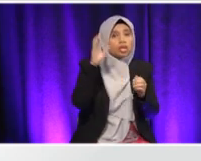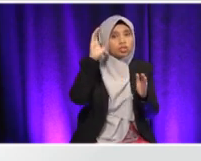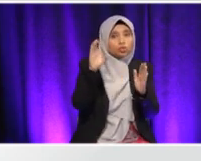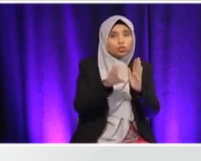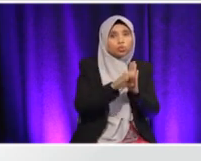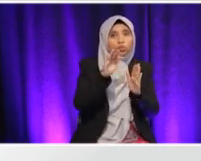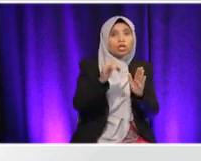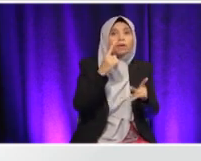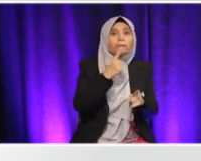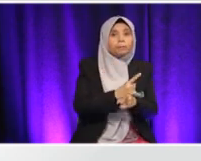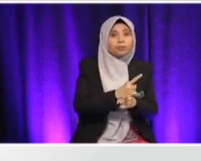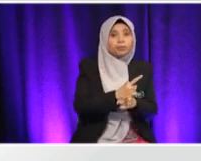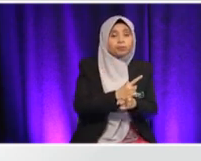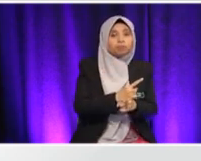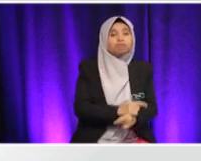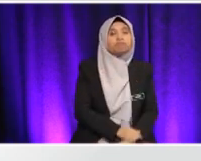jawaban